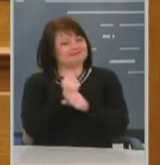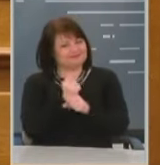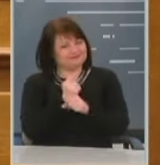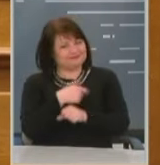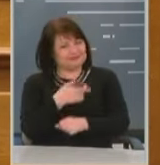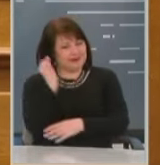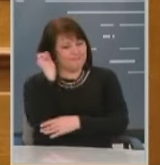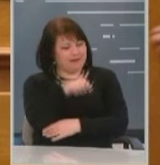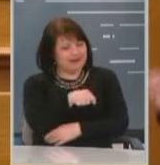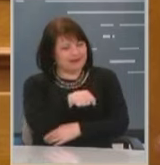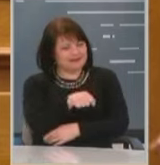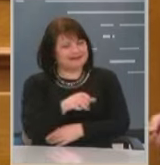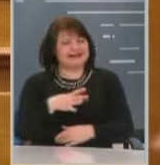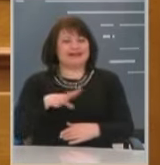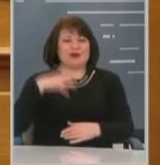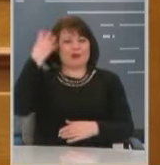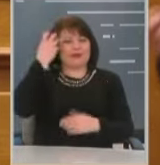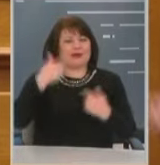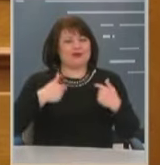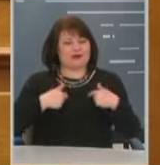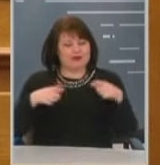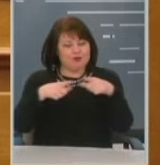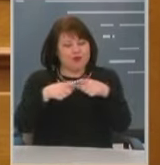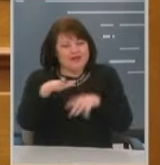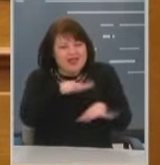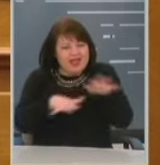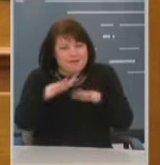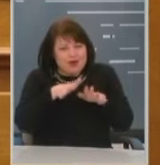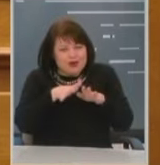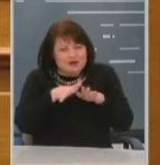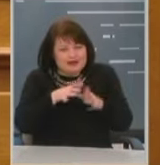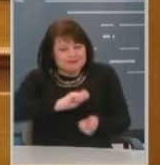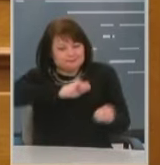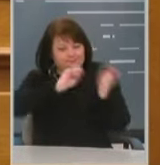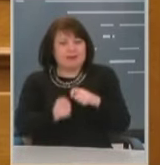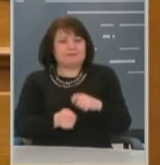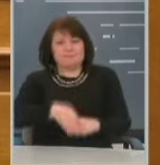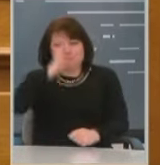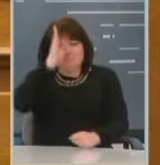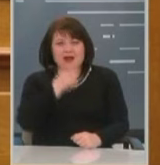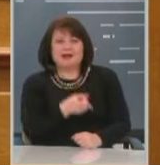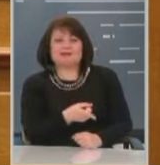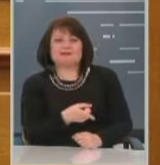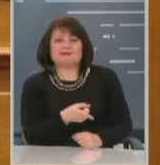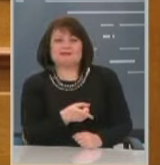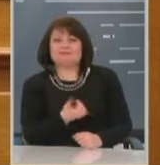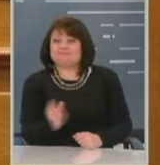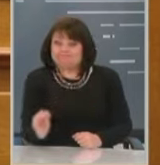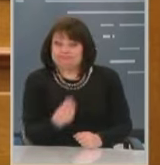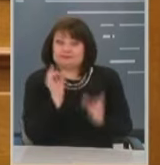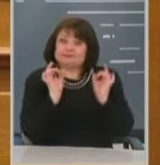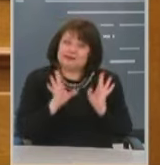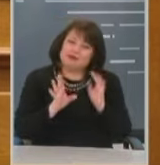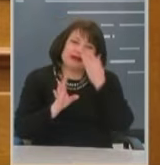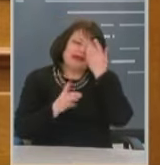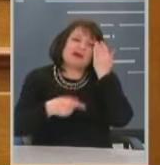Το πάμε να αποδείξουμε τη θεωρία αυτή με το τρίγωνο. Και αντί του τριγώνου, κανείς δεν ανακύπτει. Διότι